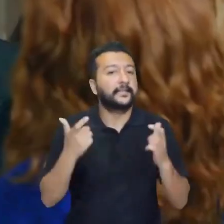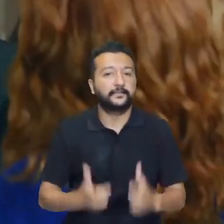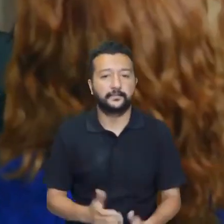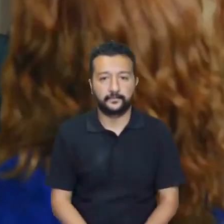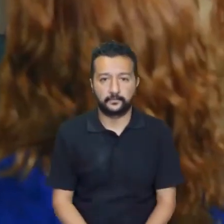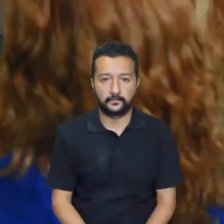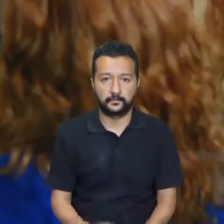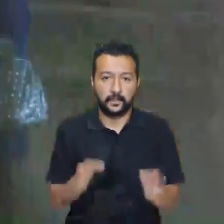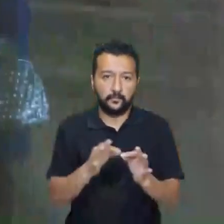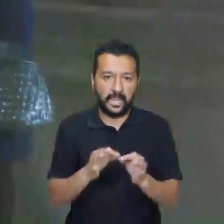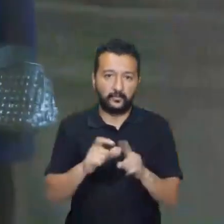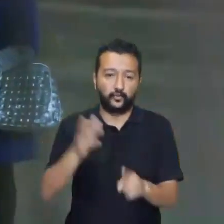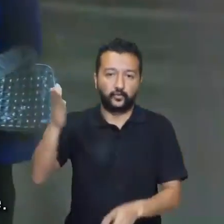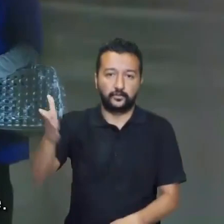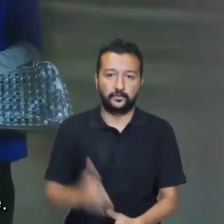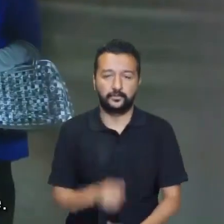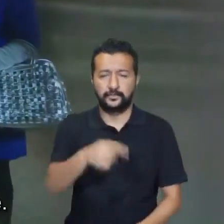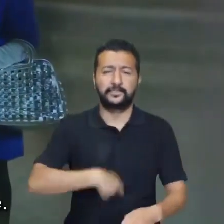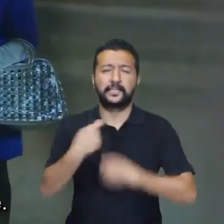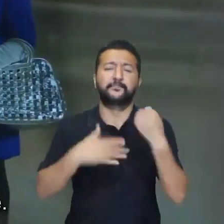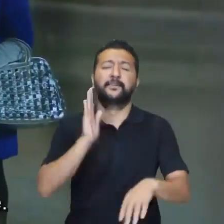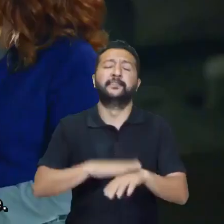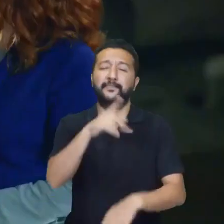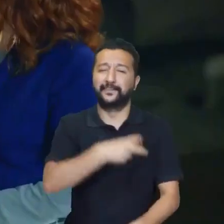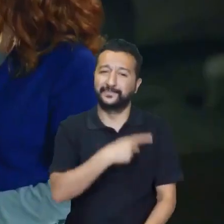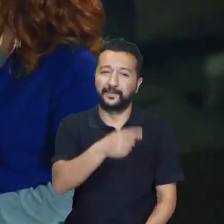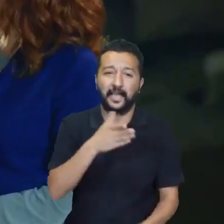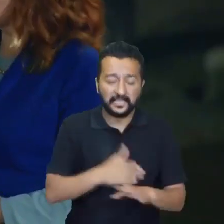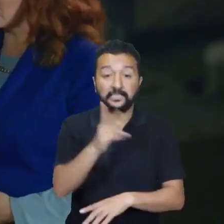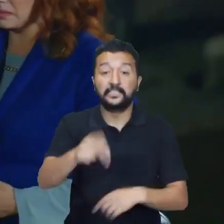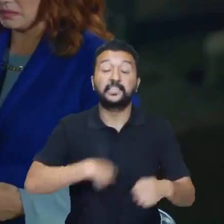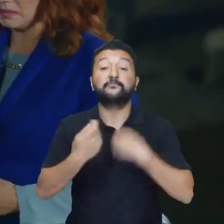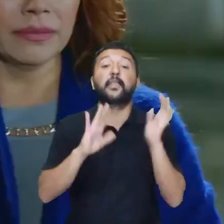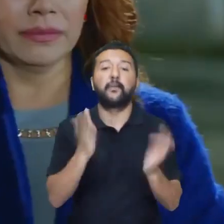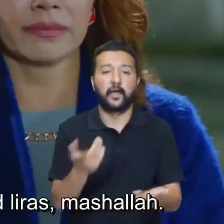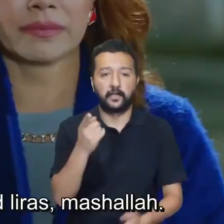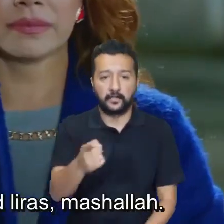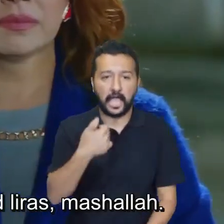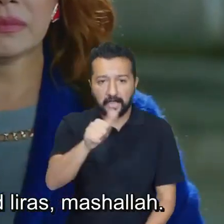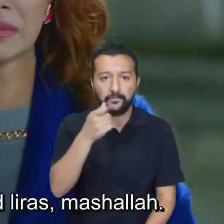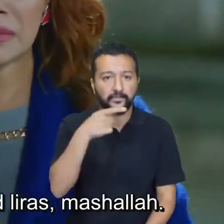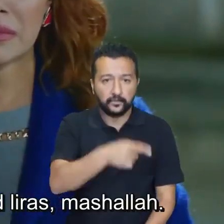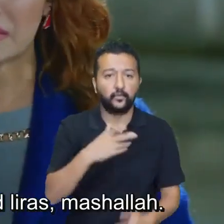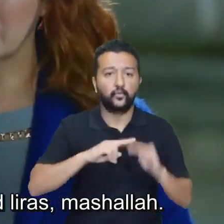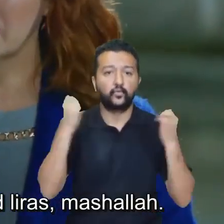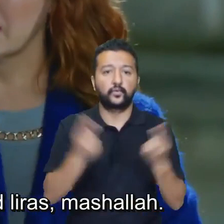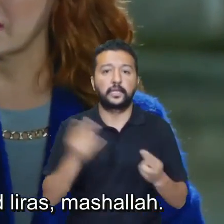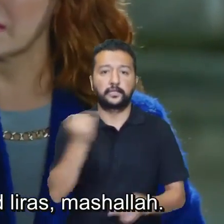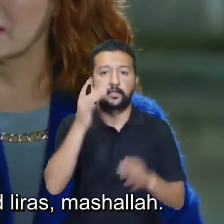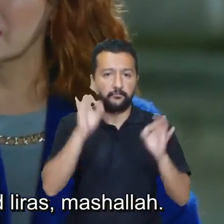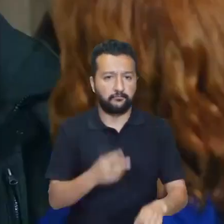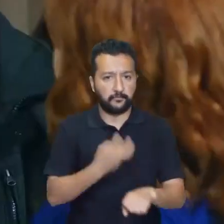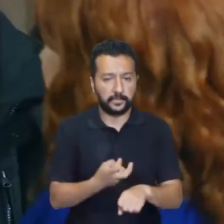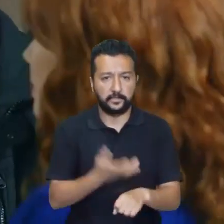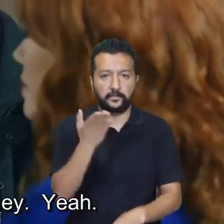neresiydi? Beylikdüzü. Ya saçmalama aşkım ya. Asıl sen saçmalama hayatım ya. 60 bin lirayla dünya turuna çıktın